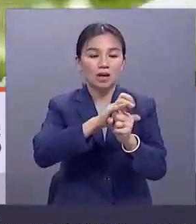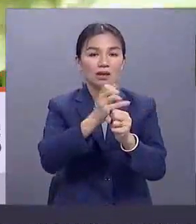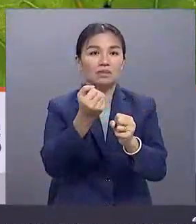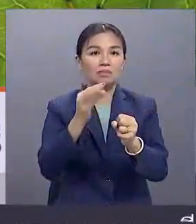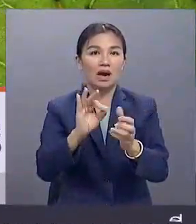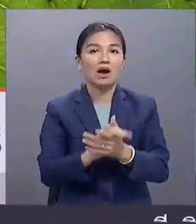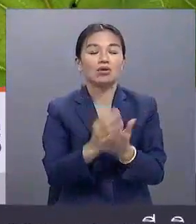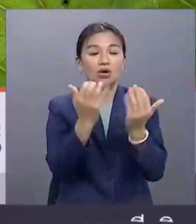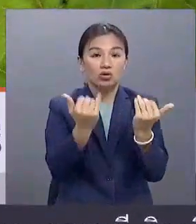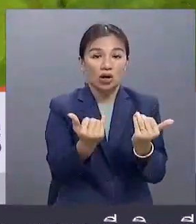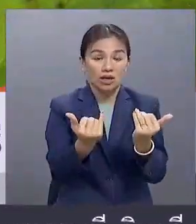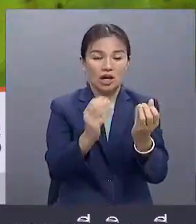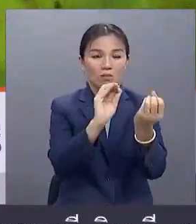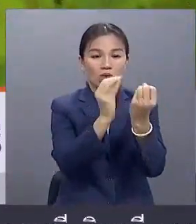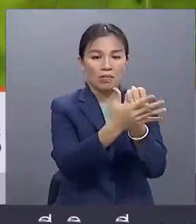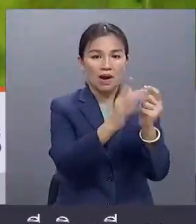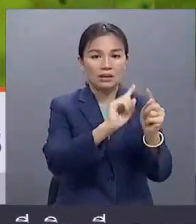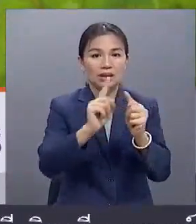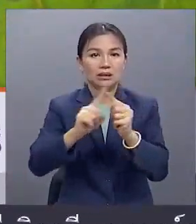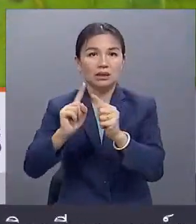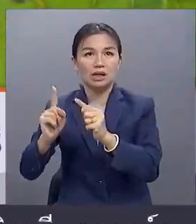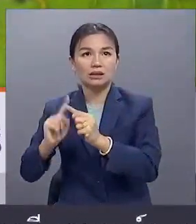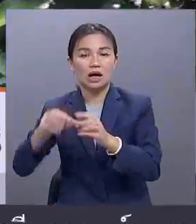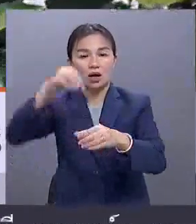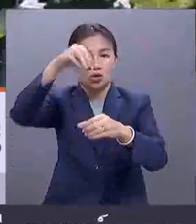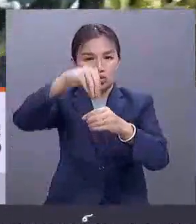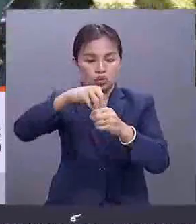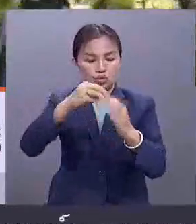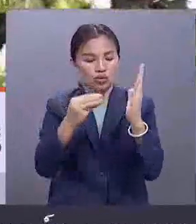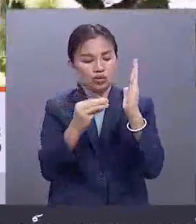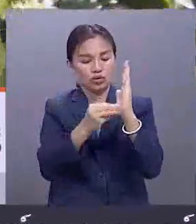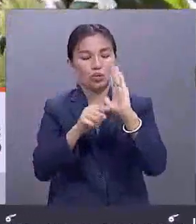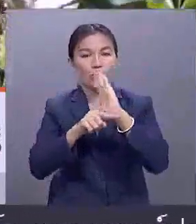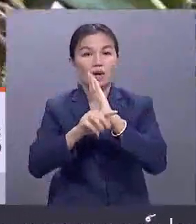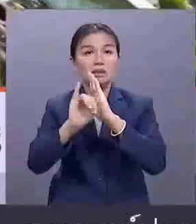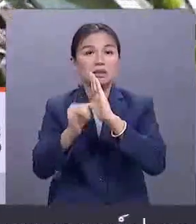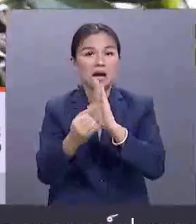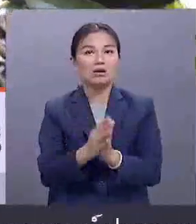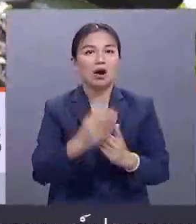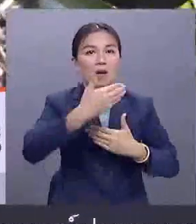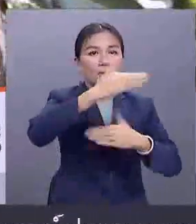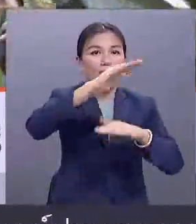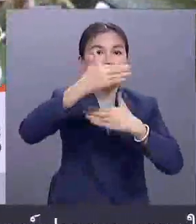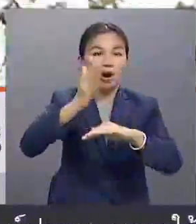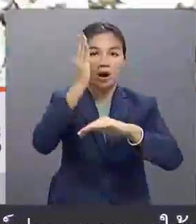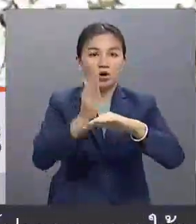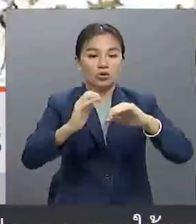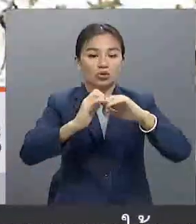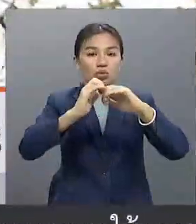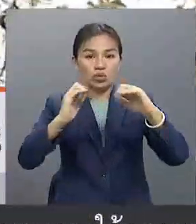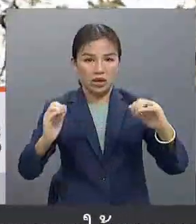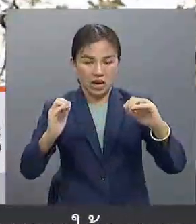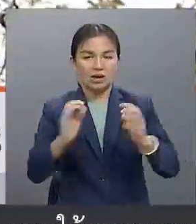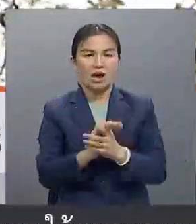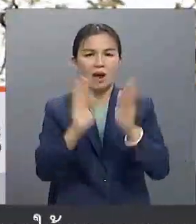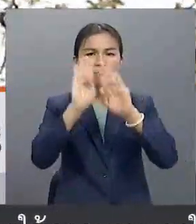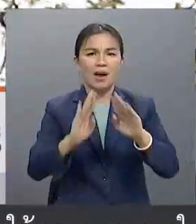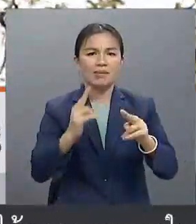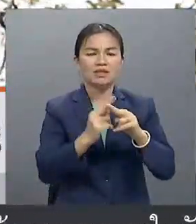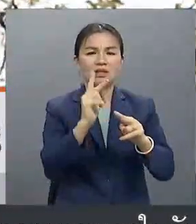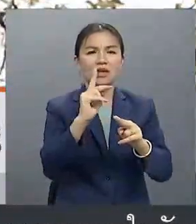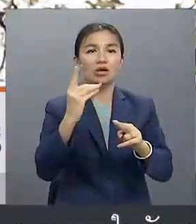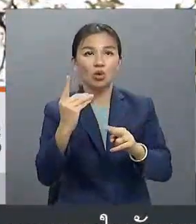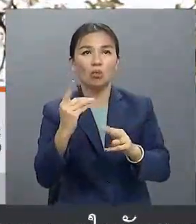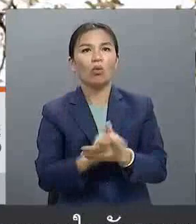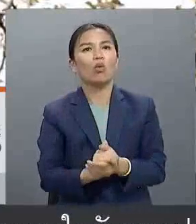ไม้ที่หลากหลายค่ะปลูกในจังหวัดจันทบุรีกำลังออกสู่ตลาดโดยเฉพาะทุเรียนพันกระดุมกำลังสุกได้ที่เกษตรกรส